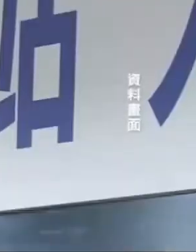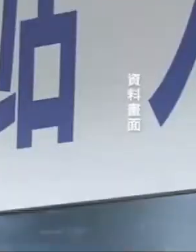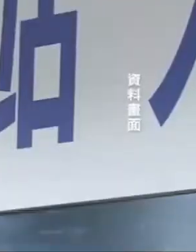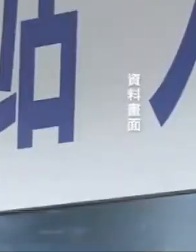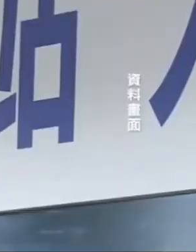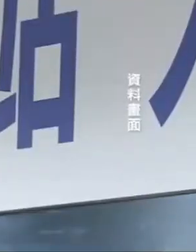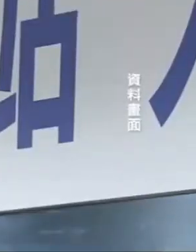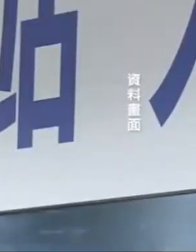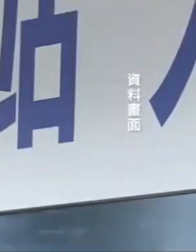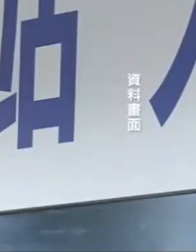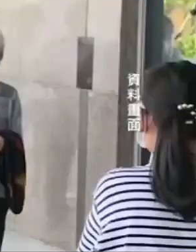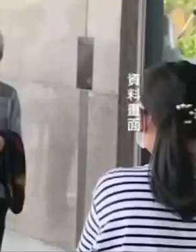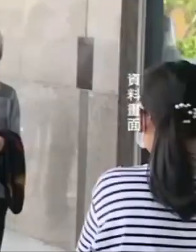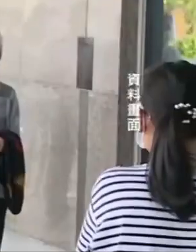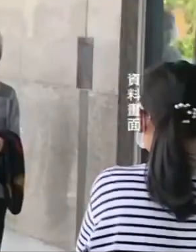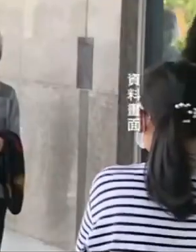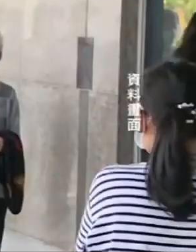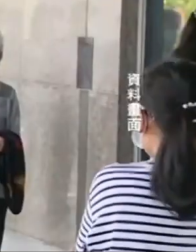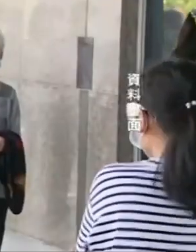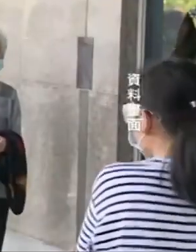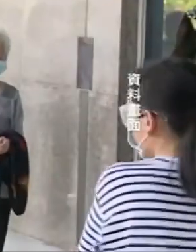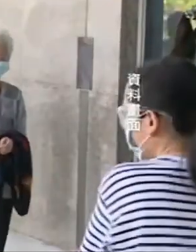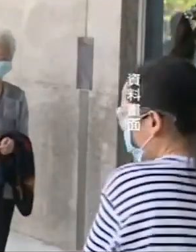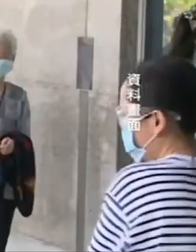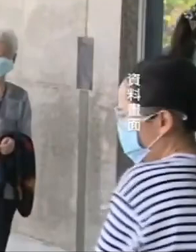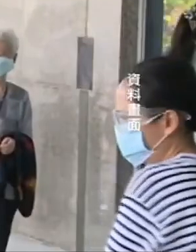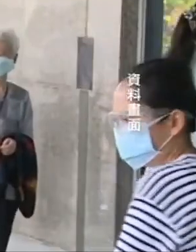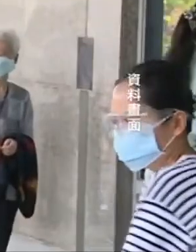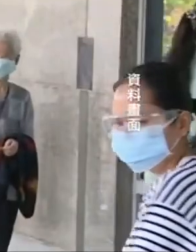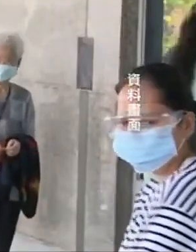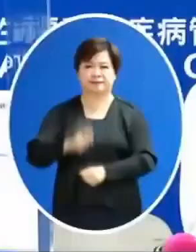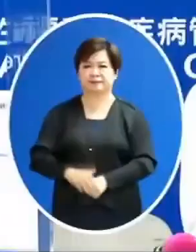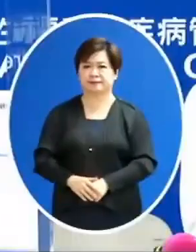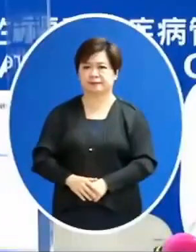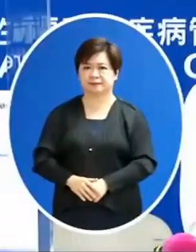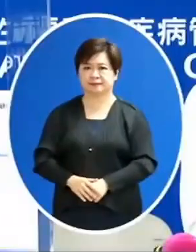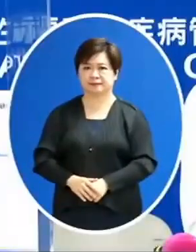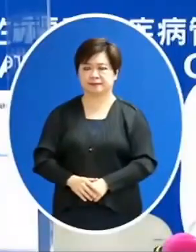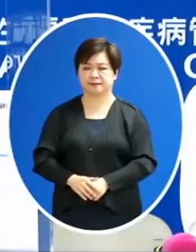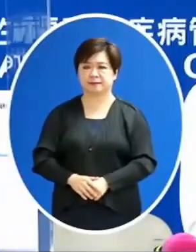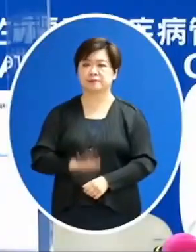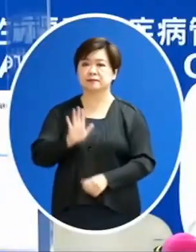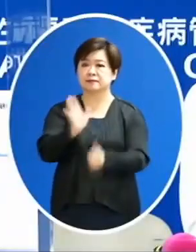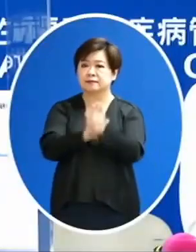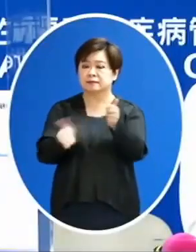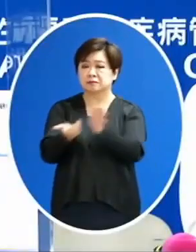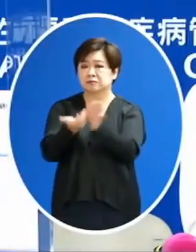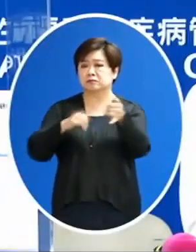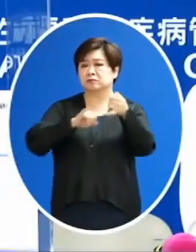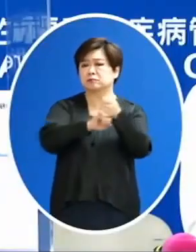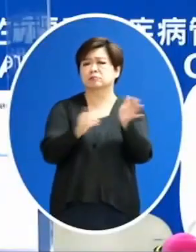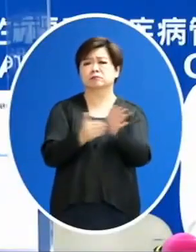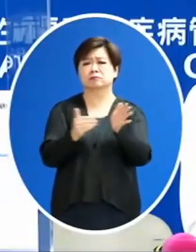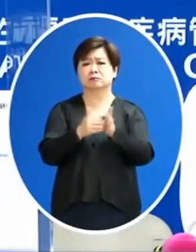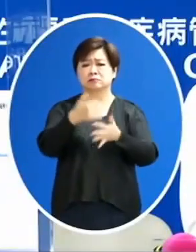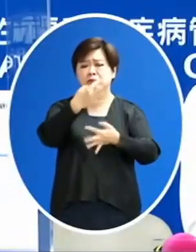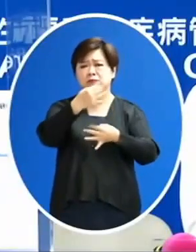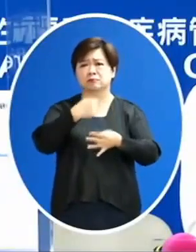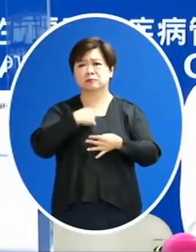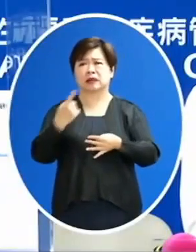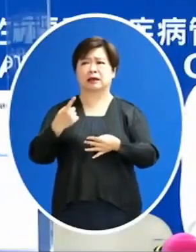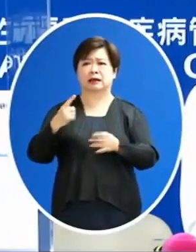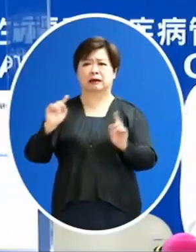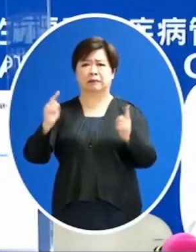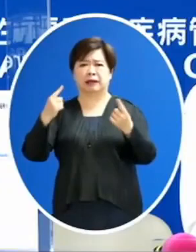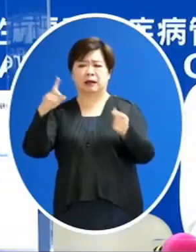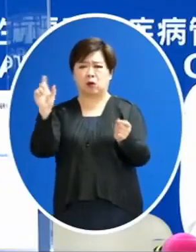果宣布停班停课，接种站就休息不施打， 会影响到预约民众的权益的部分。